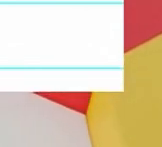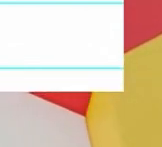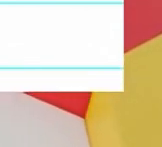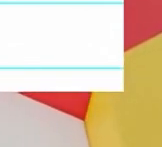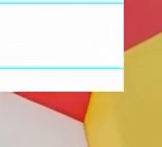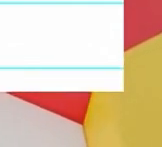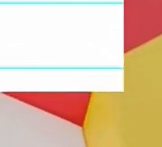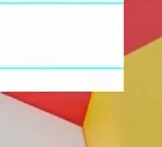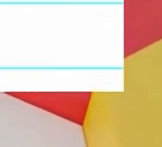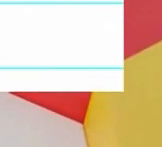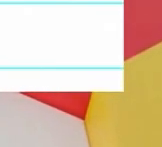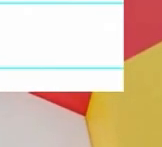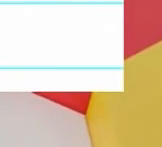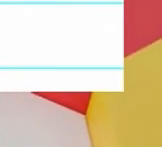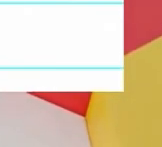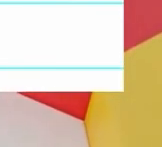Hai seperti